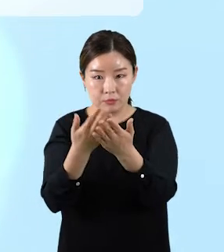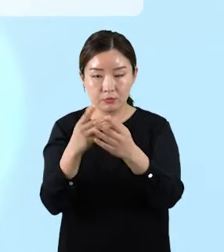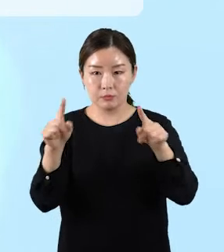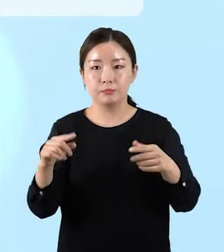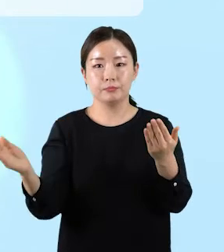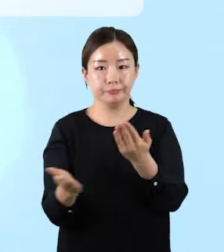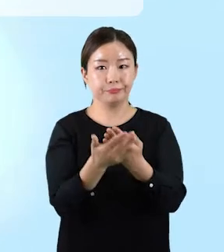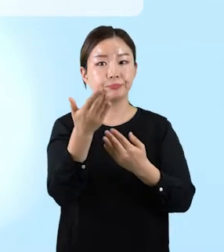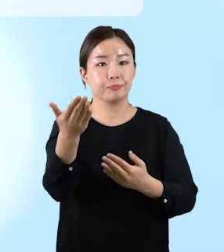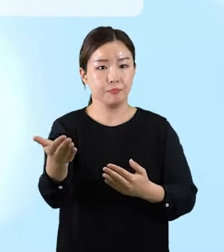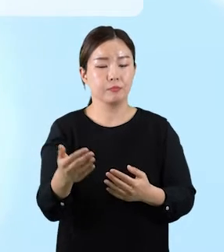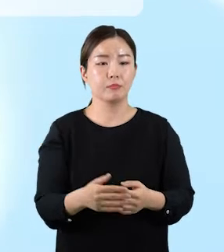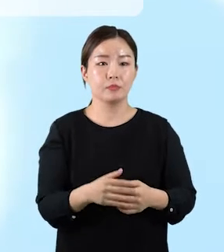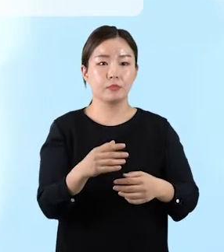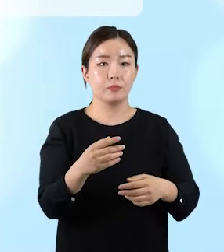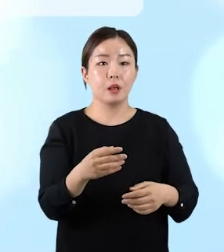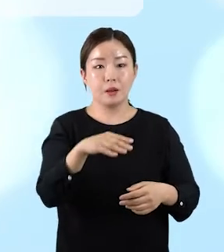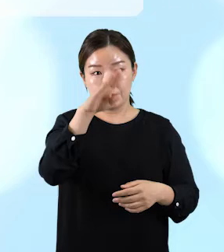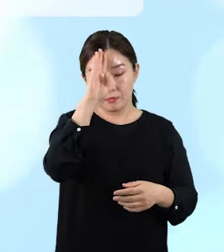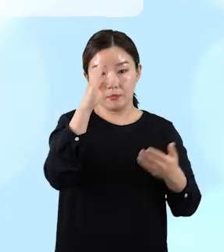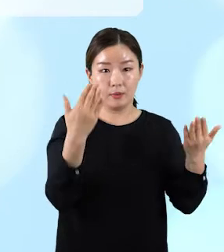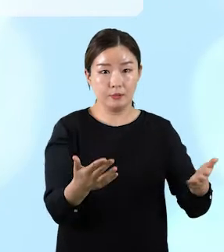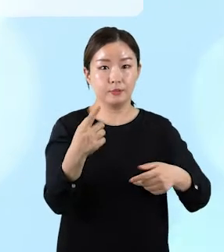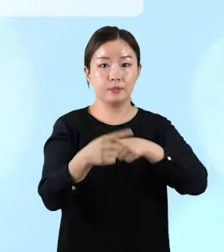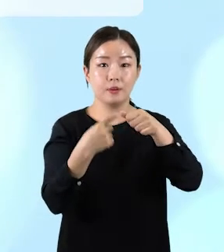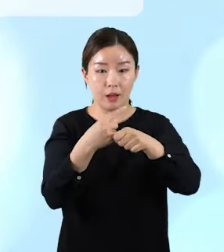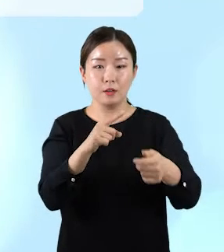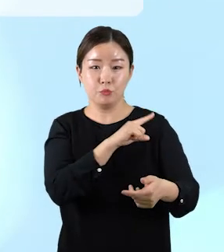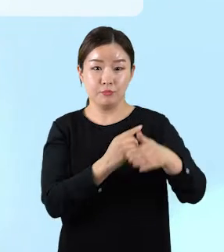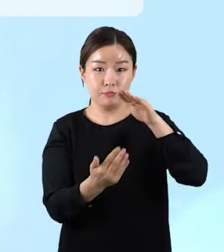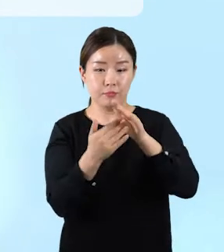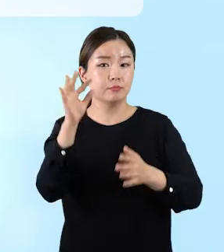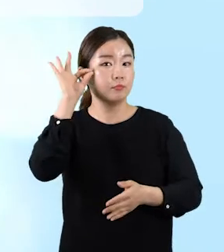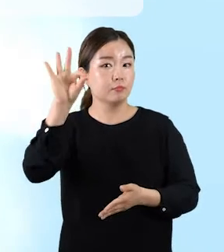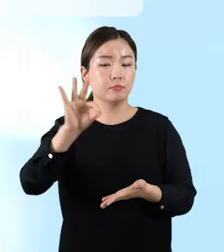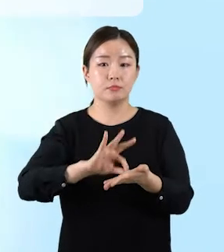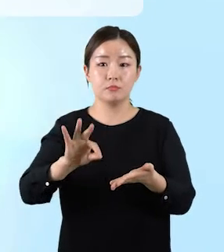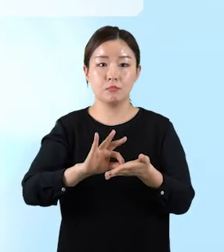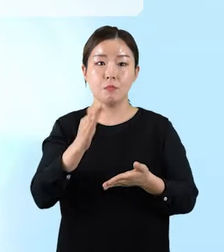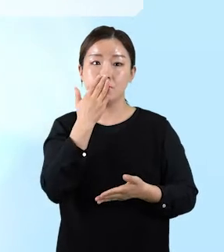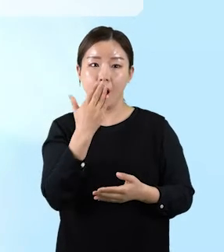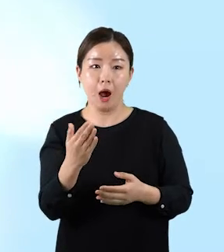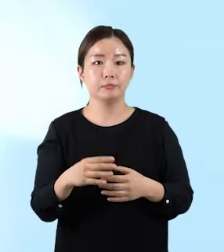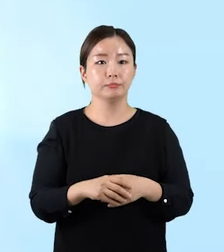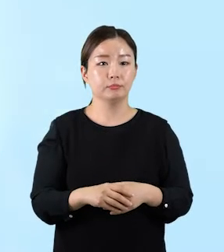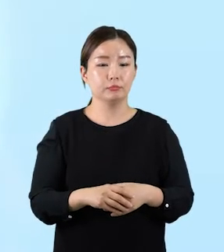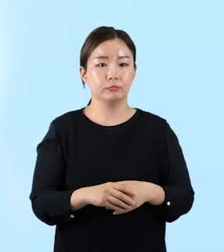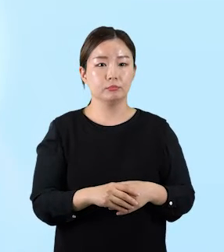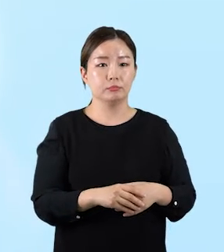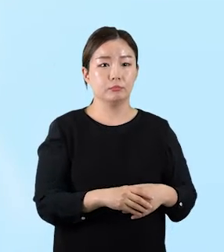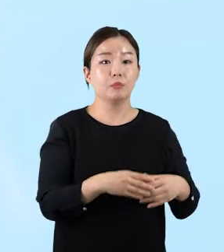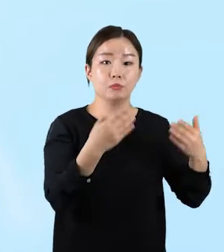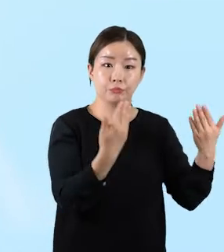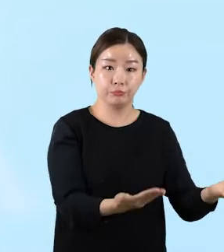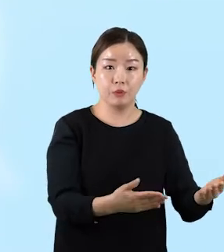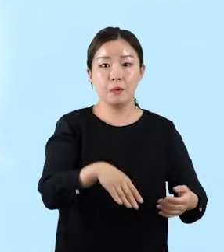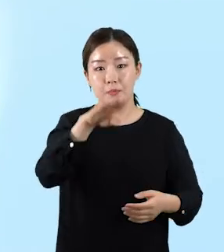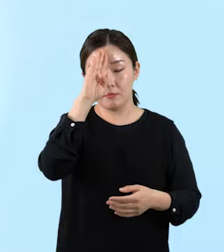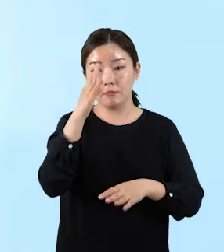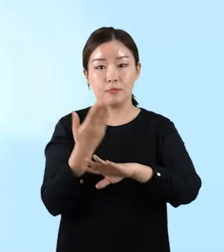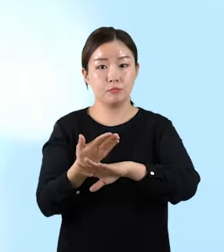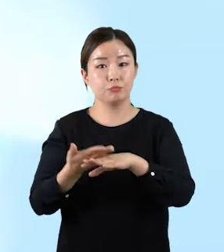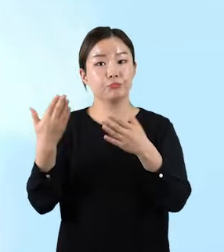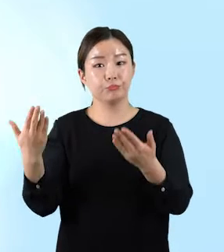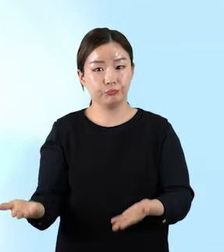제출해야 합니다. 병가는 1년 이내 최대 10일까지 쓸 수 있습니다. 연가와 병가 외에